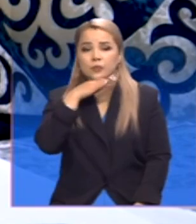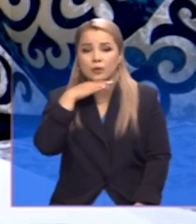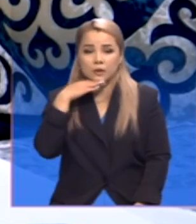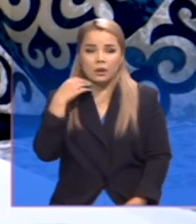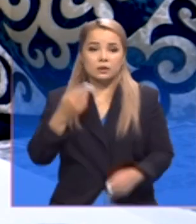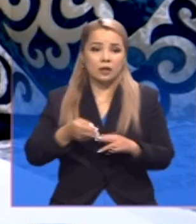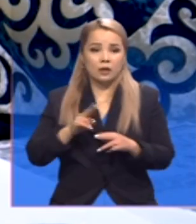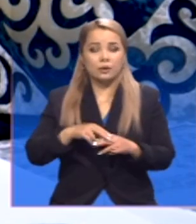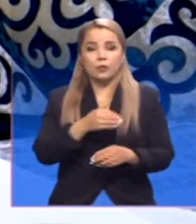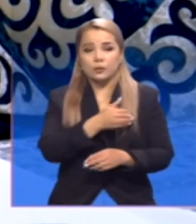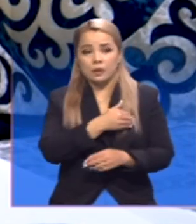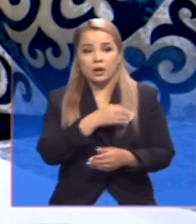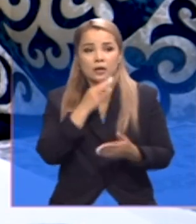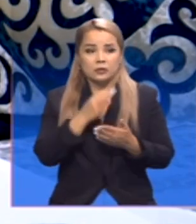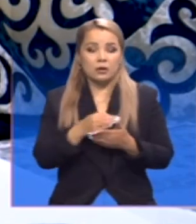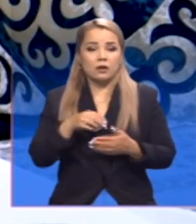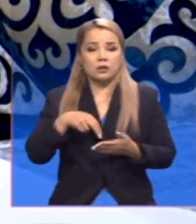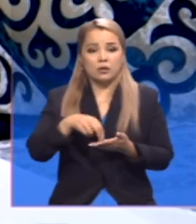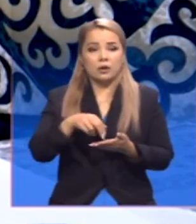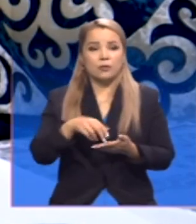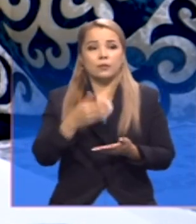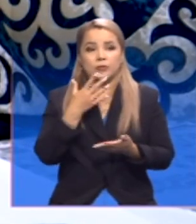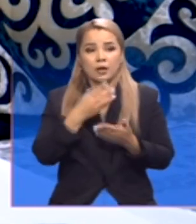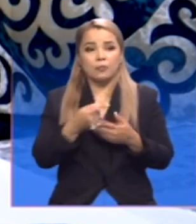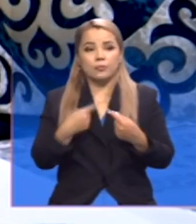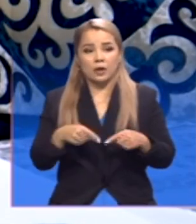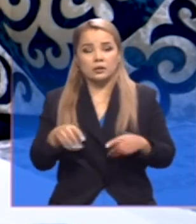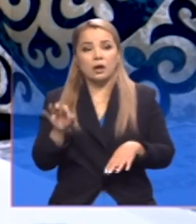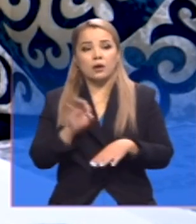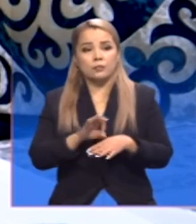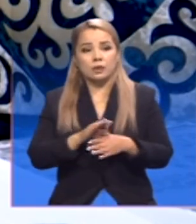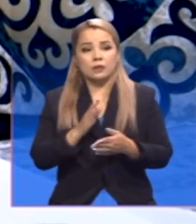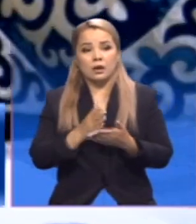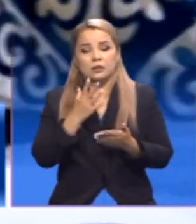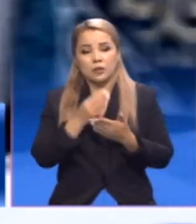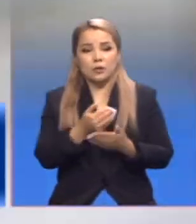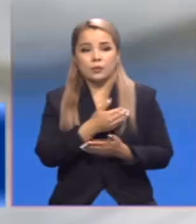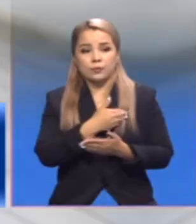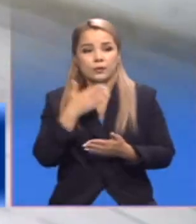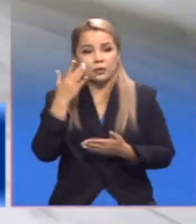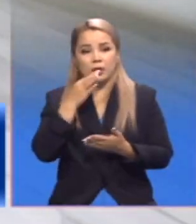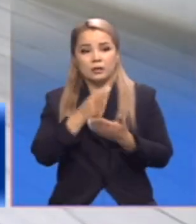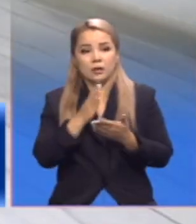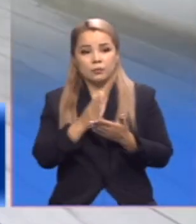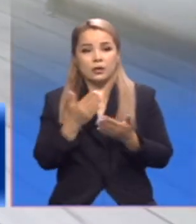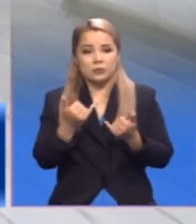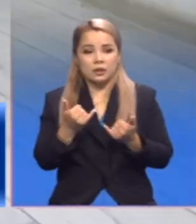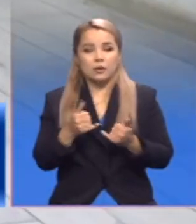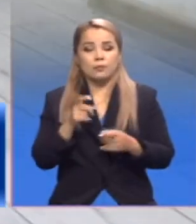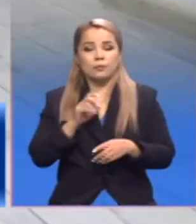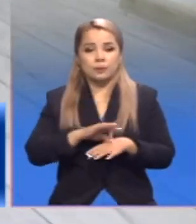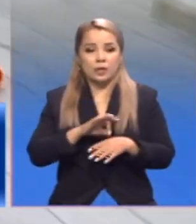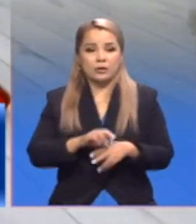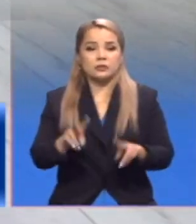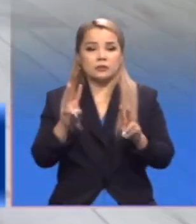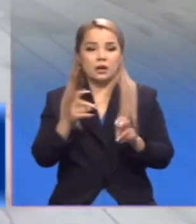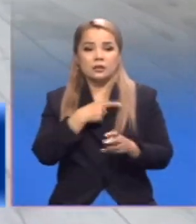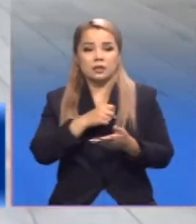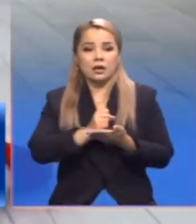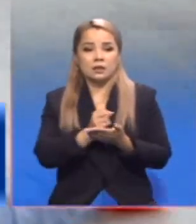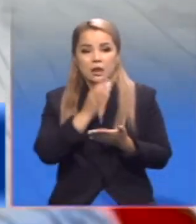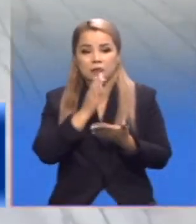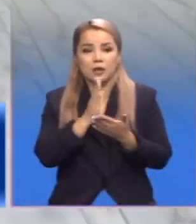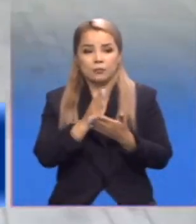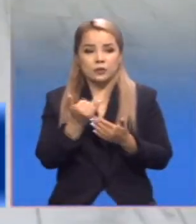Сосын арманды. Аяғы сал жарақаназдың басқа қандай арманы болуы мүмкін расында? Туа сала спина бифиді диагноз қойылған,